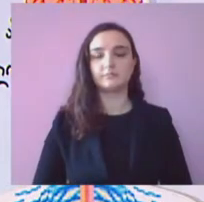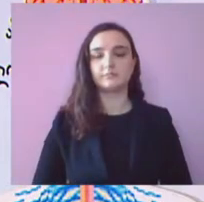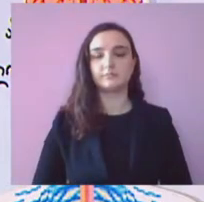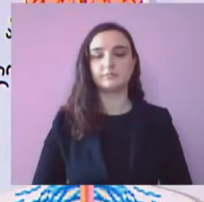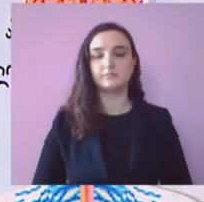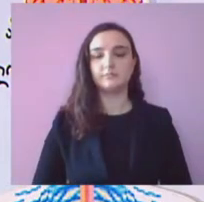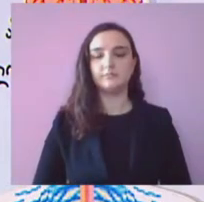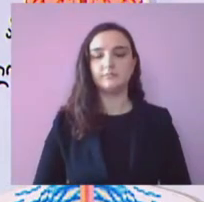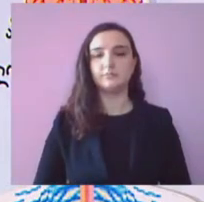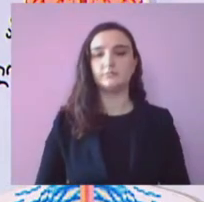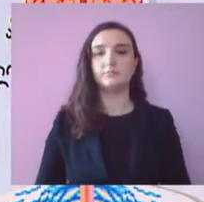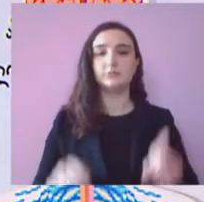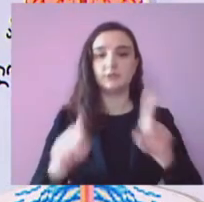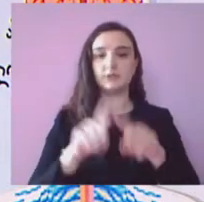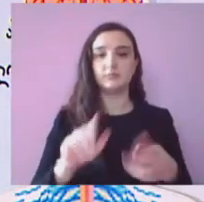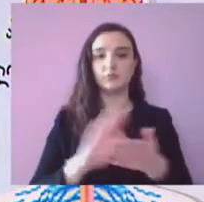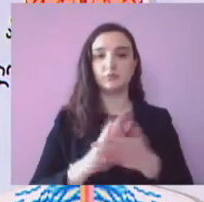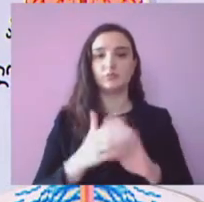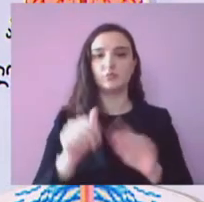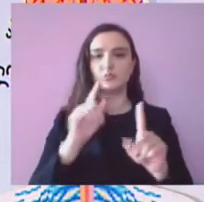მდგომარეობა, როგორიც არის უცნაური